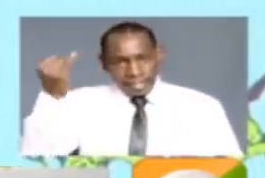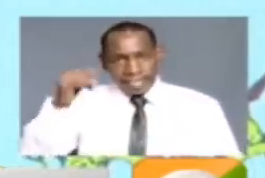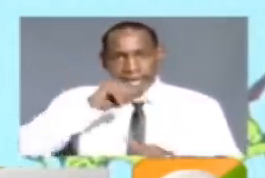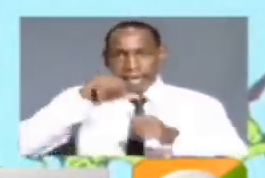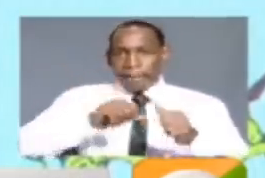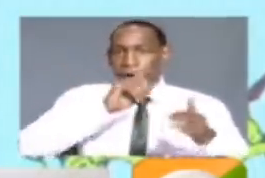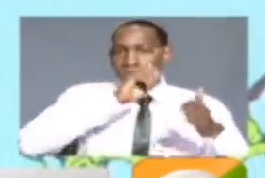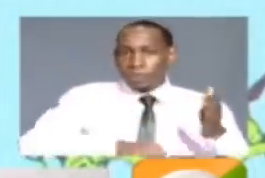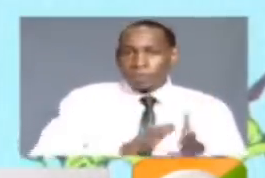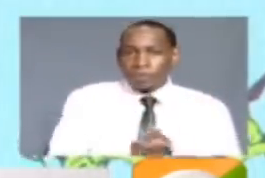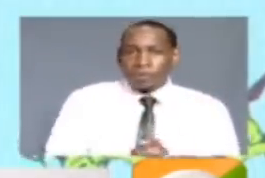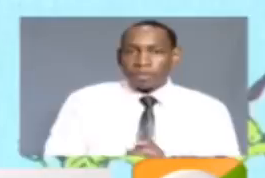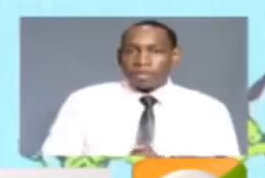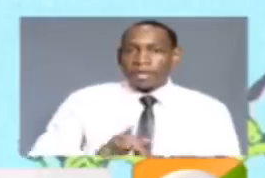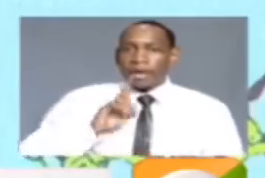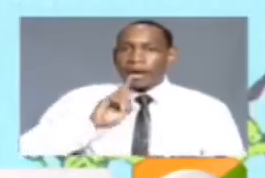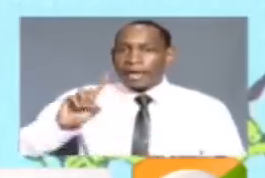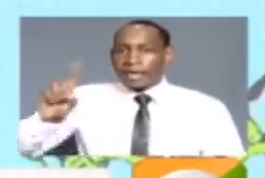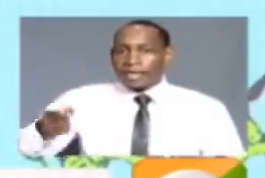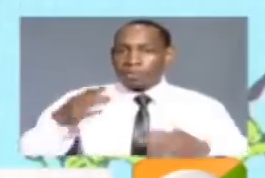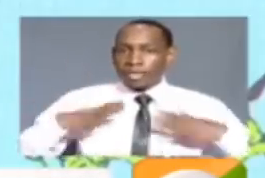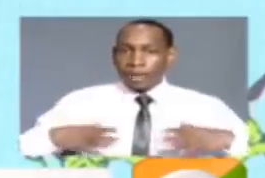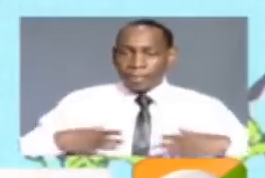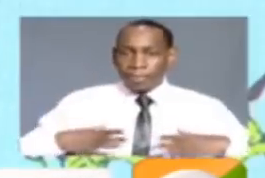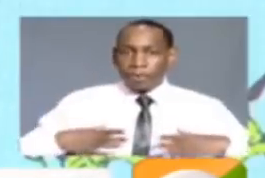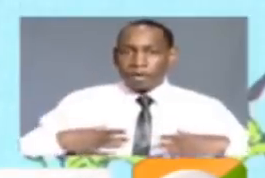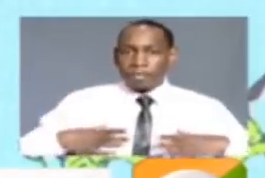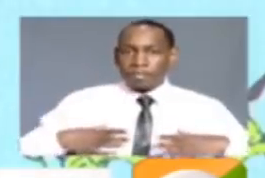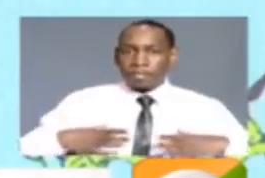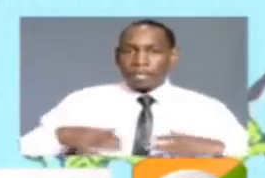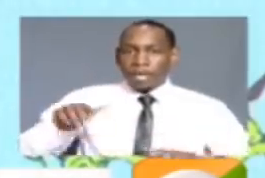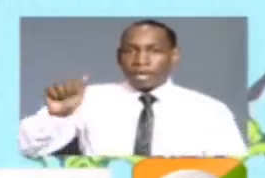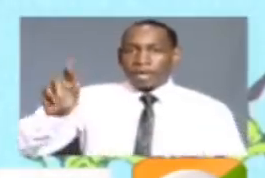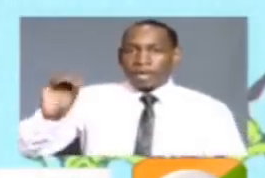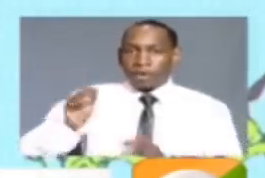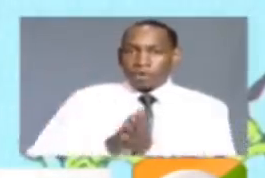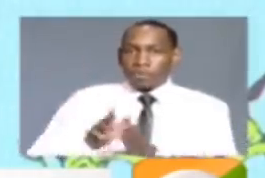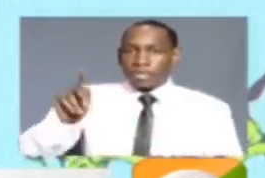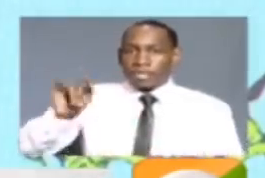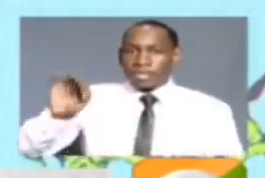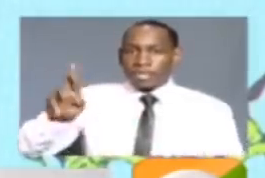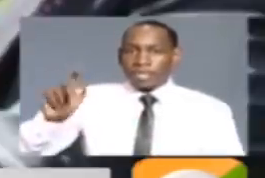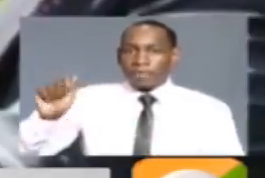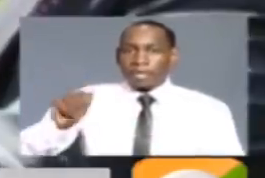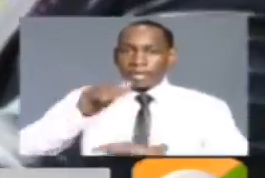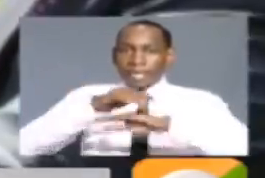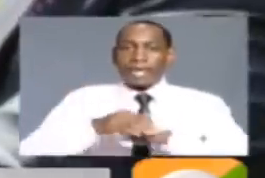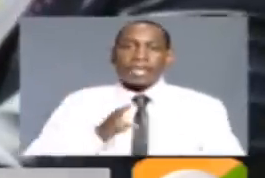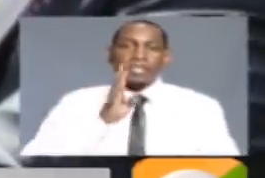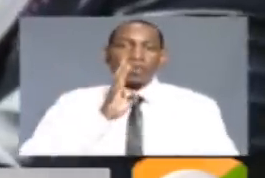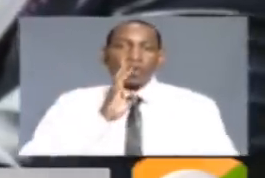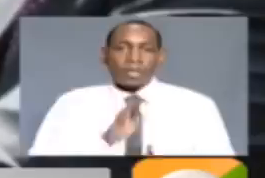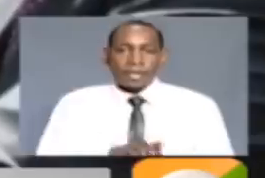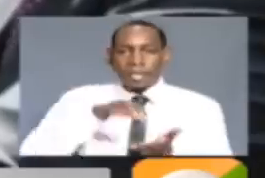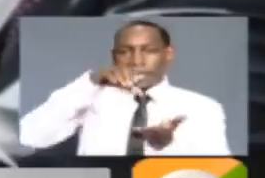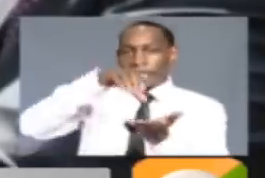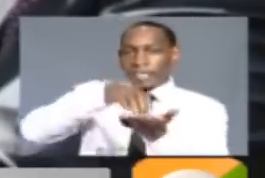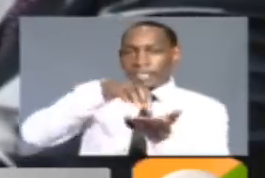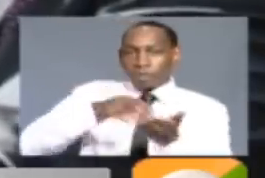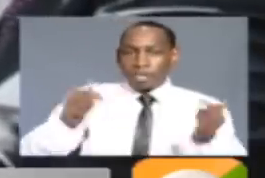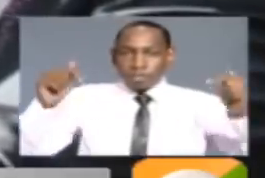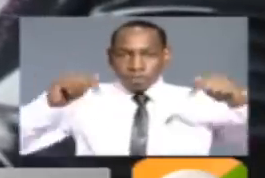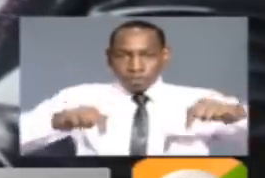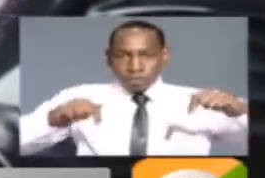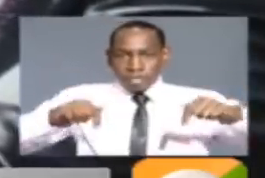about 100,000 people in Arror and Kimwerer who will get drinking water. Ndiyo hali ilivyokuwa hii